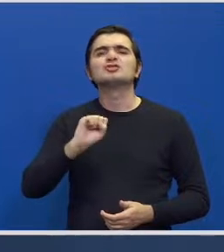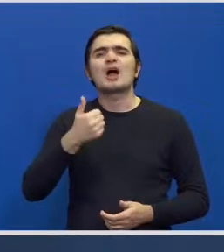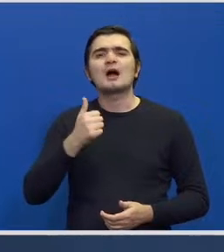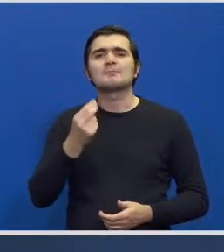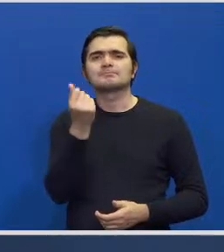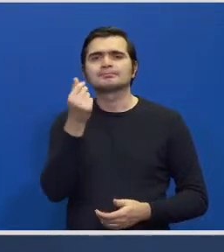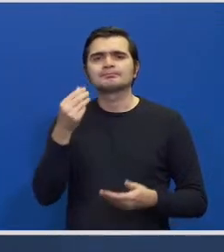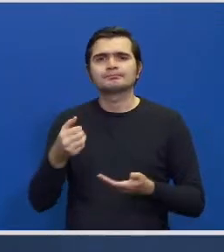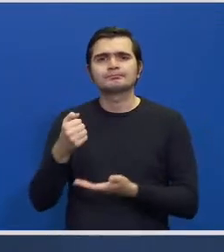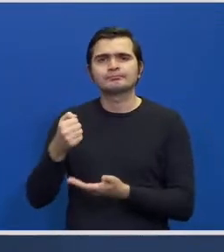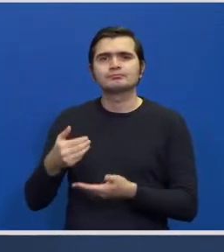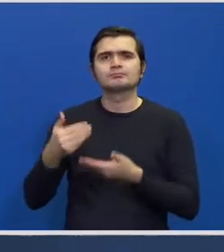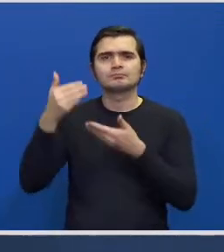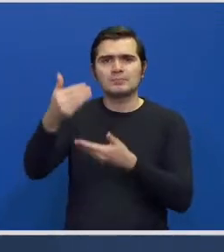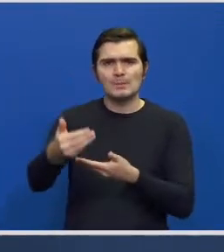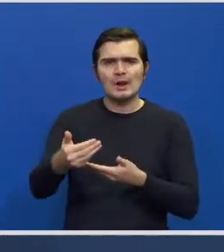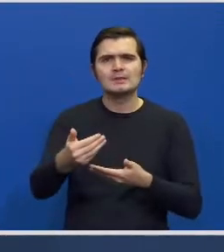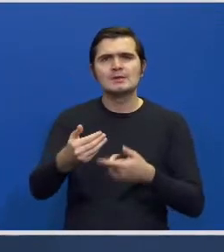care este